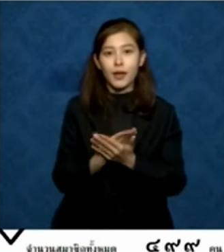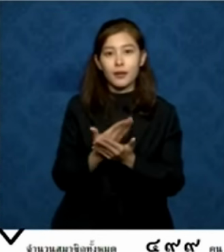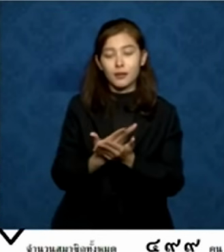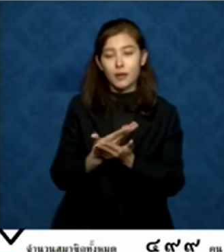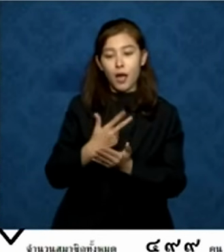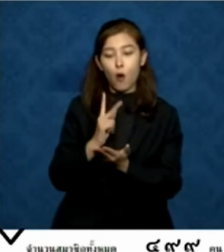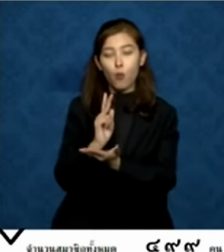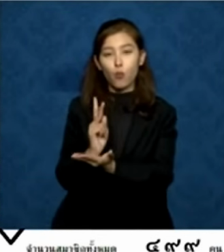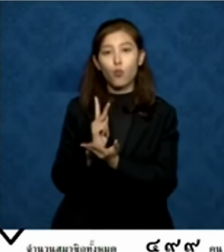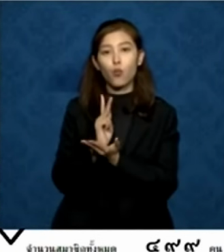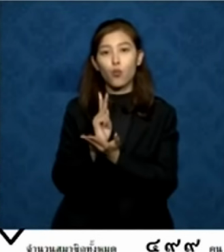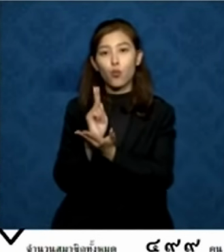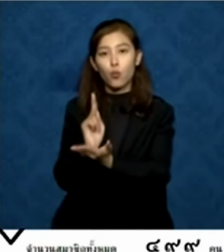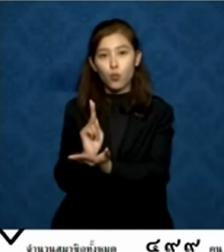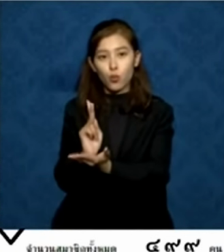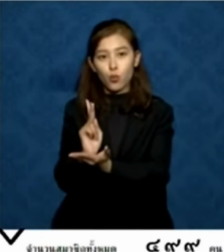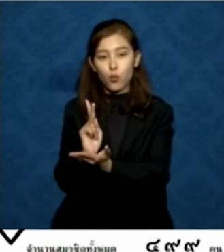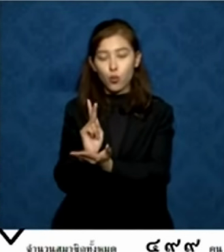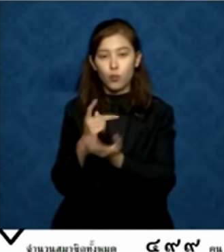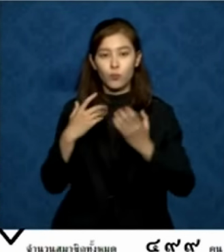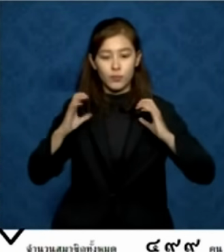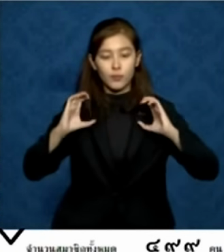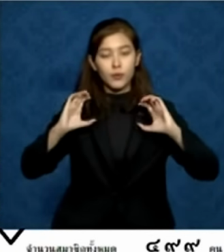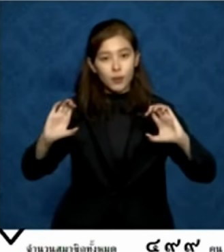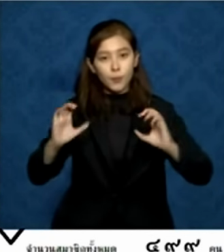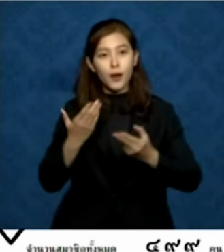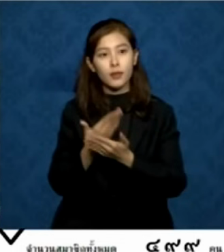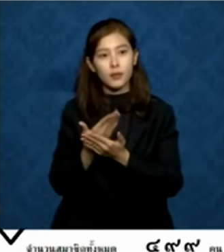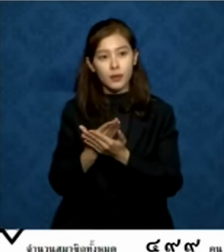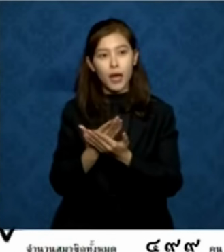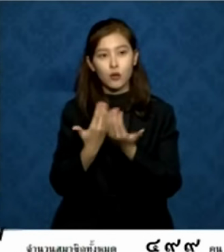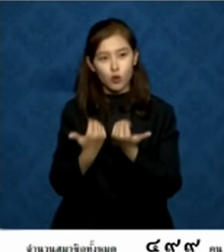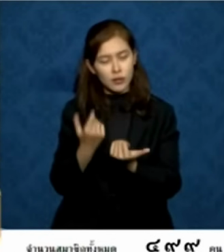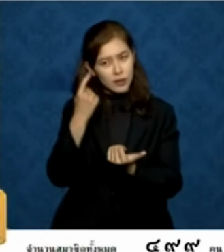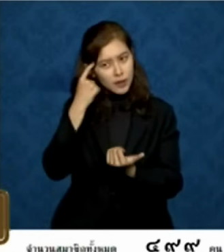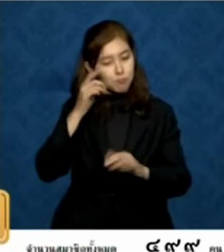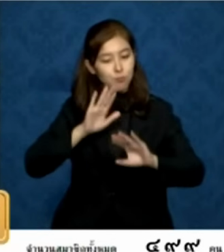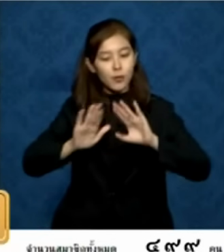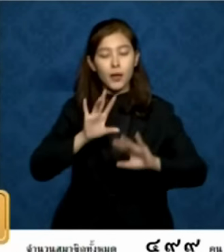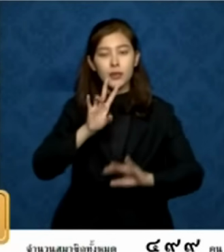ยวินัยการเงินการคลังของรัฐที่กำหนดไว้ที่ร้อยละ70